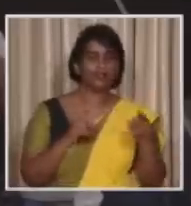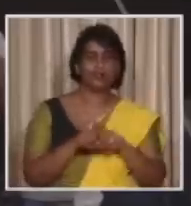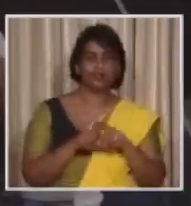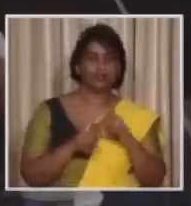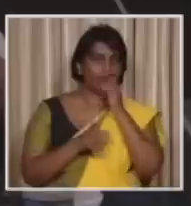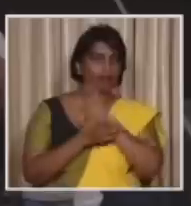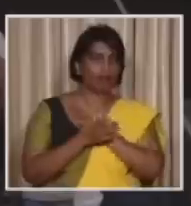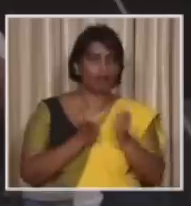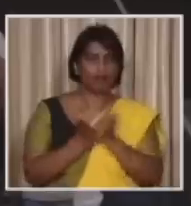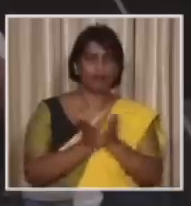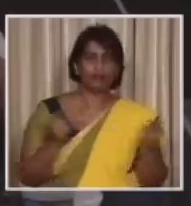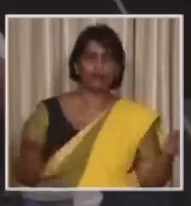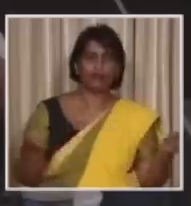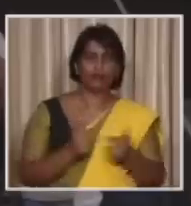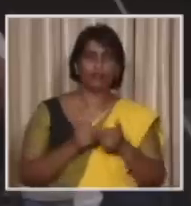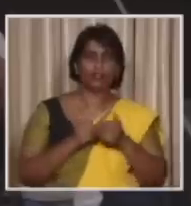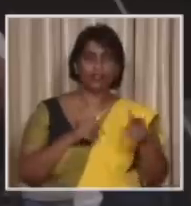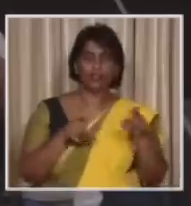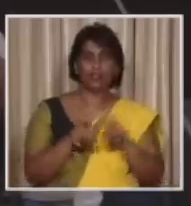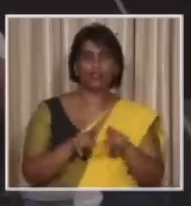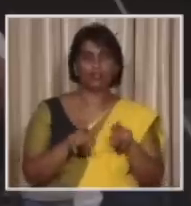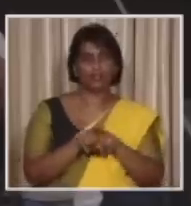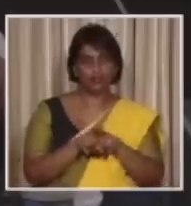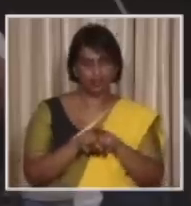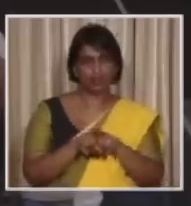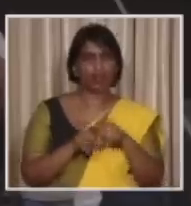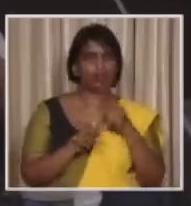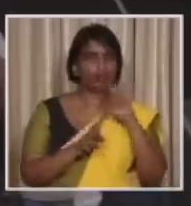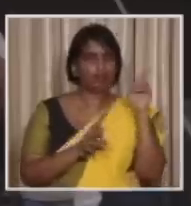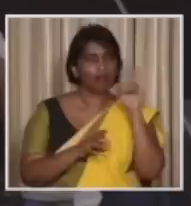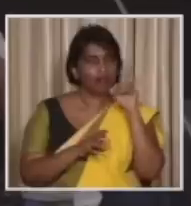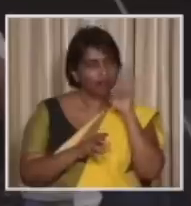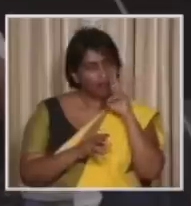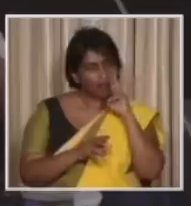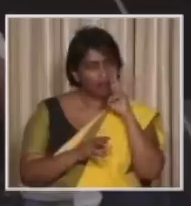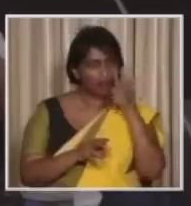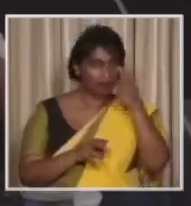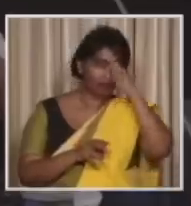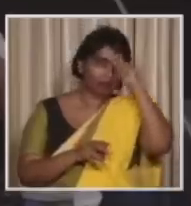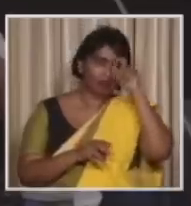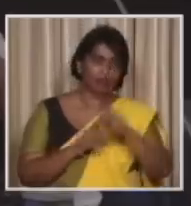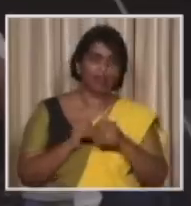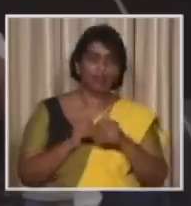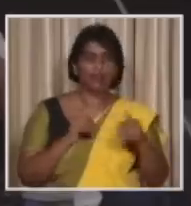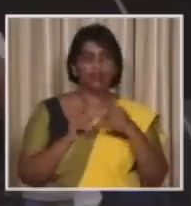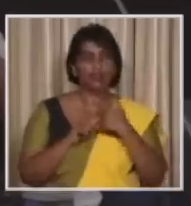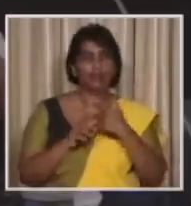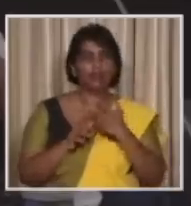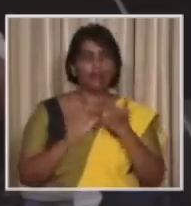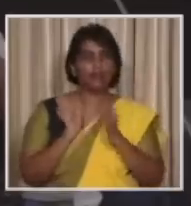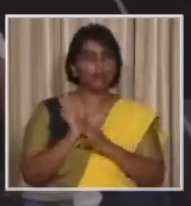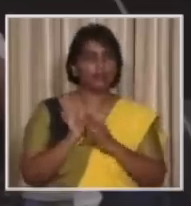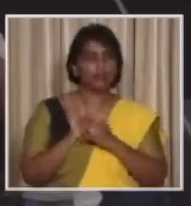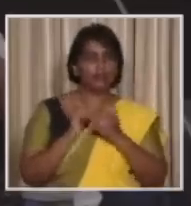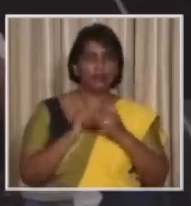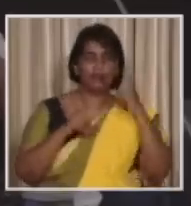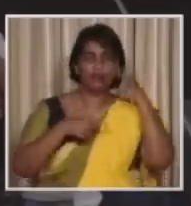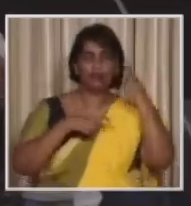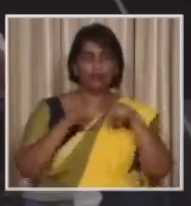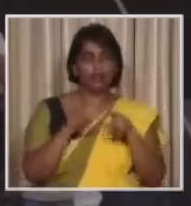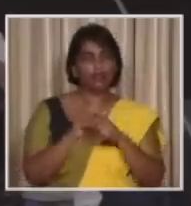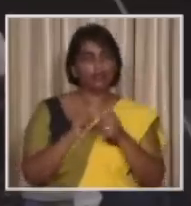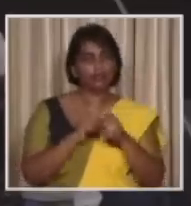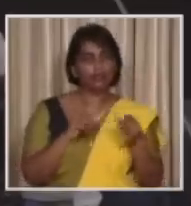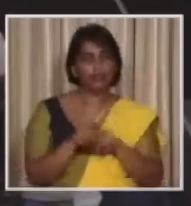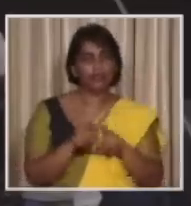හම්බන්තොට වරාය විකුණුපු වෙලාවේ රනිල් වික්‍රමසිංහ මහත්මයාත් මලික් සමර වික්‍රමලත් එදා චෙක් පත